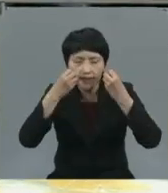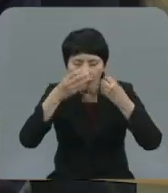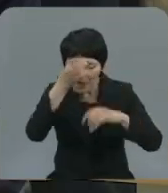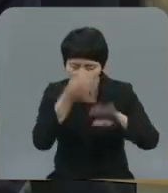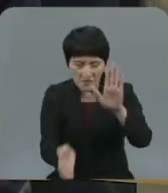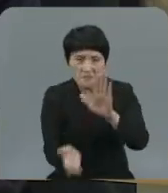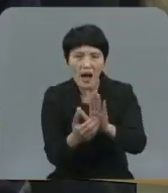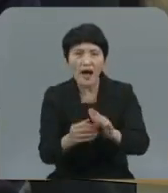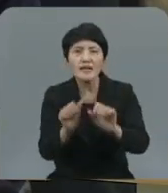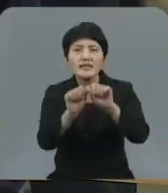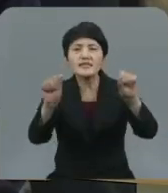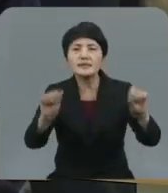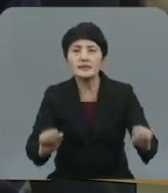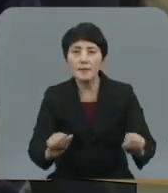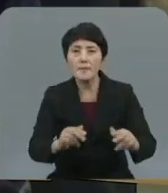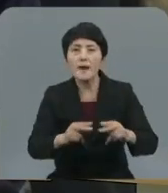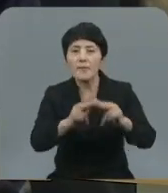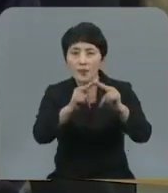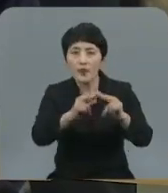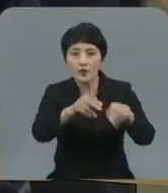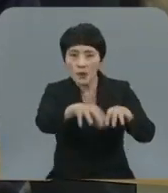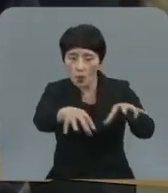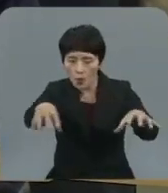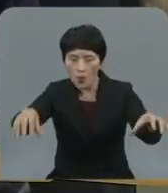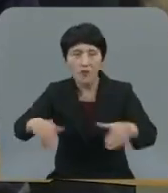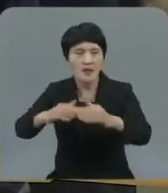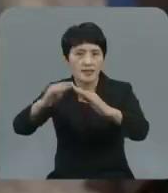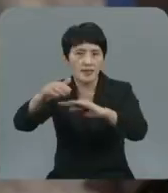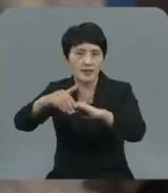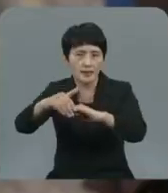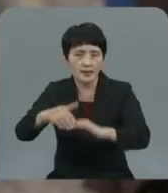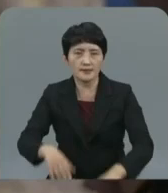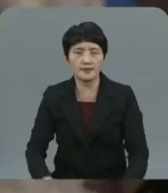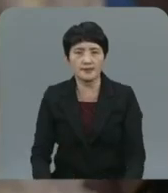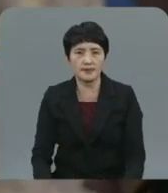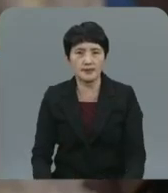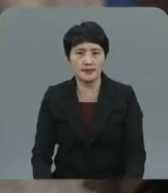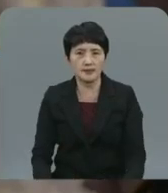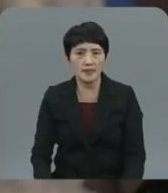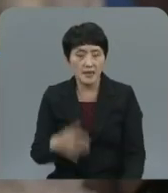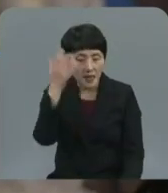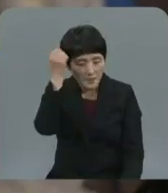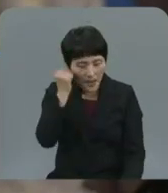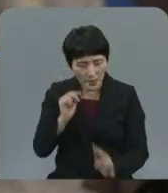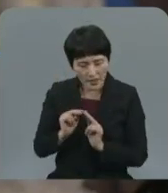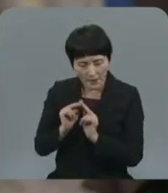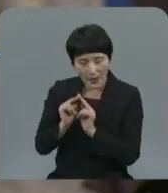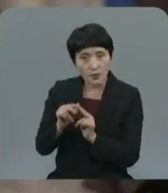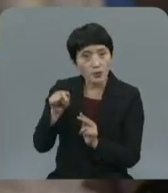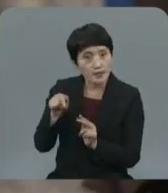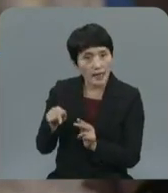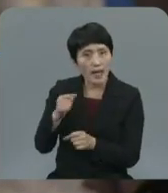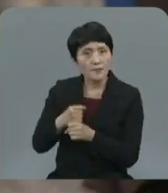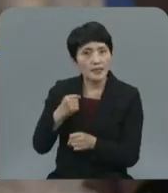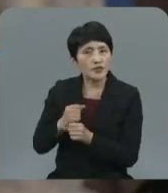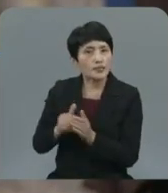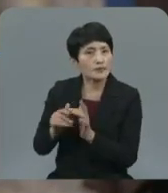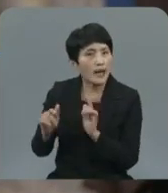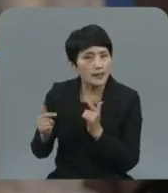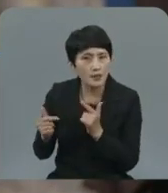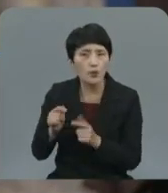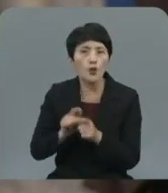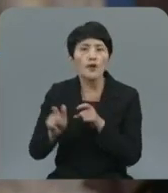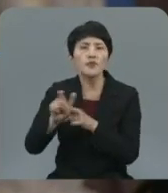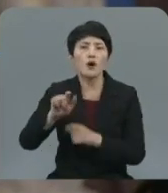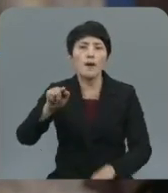und zugleich ein strategisches Vermögen für die Sicherheit sie stünden auch in einem direkten Zusammenhang mit Arbeitsplätzen und dem